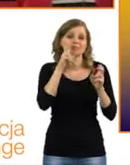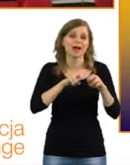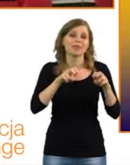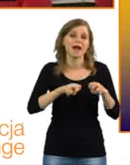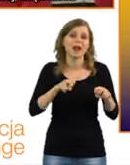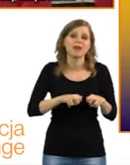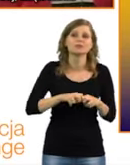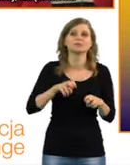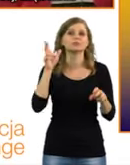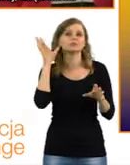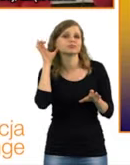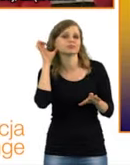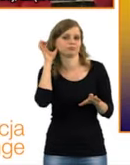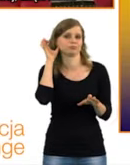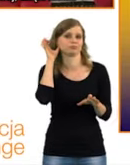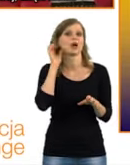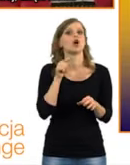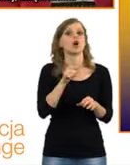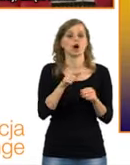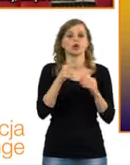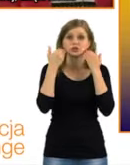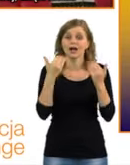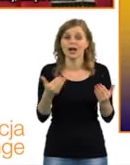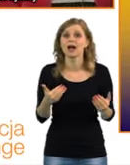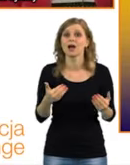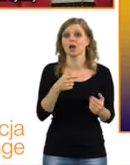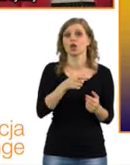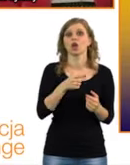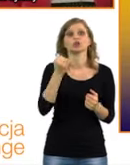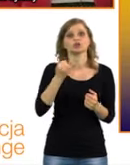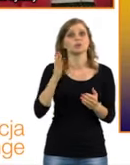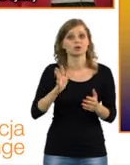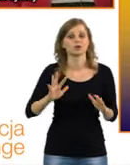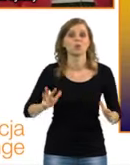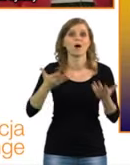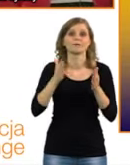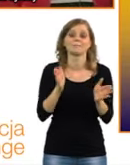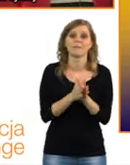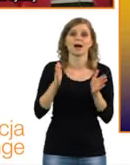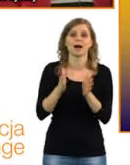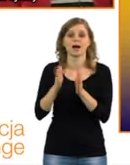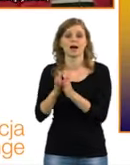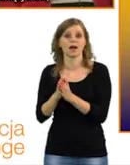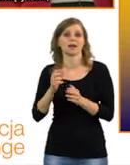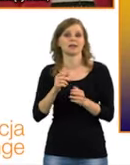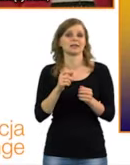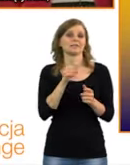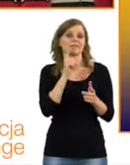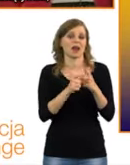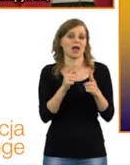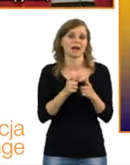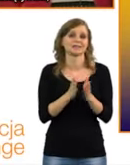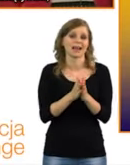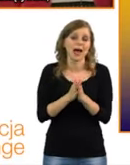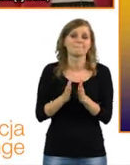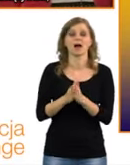dobrej analizie i syntezie. To dzięki temu dziecko też łatwiej będzie dzieliło wyrazy na sylaby i łatwiej